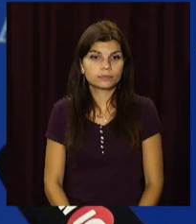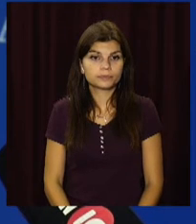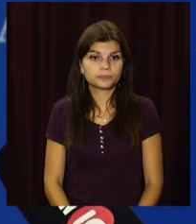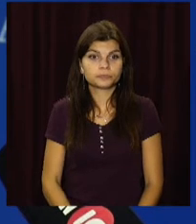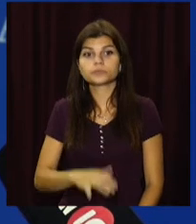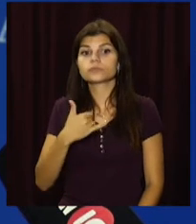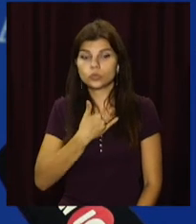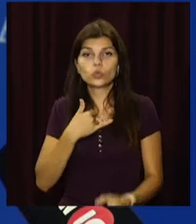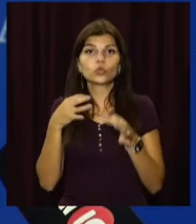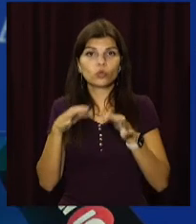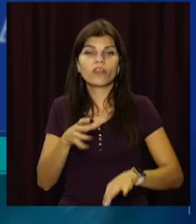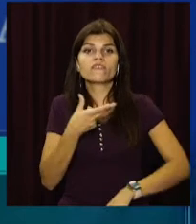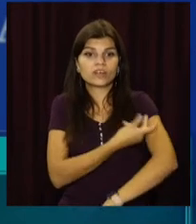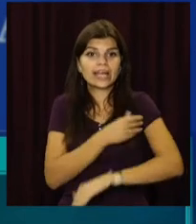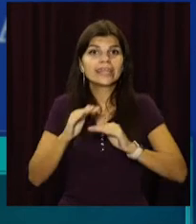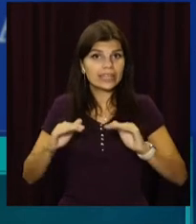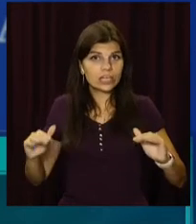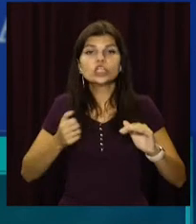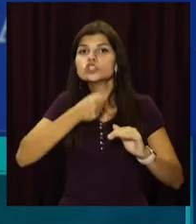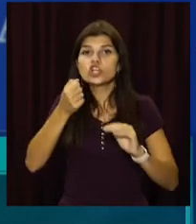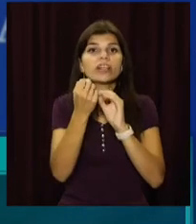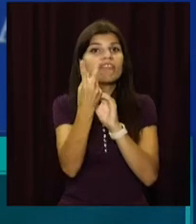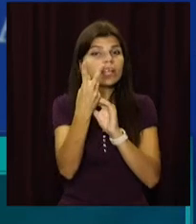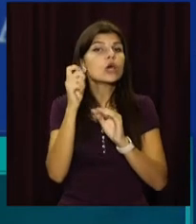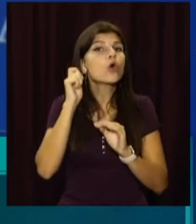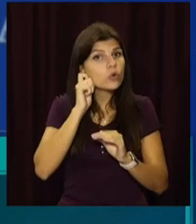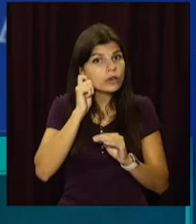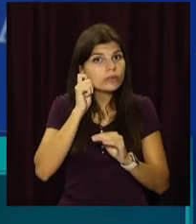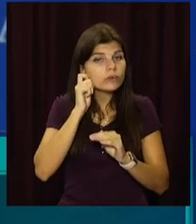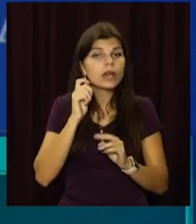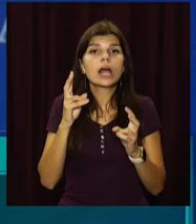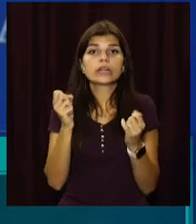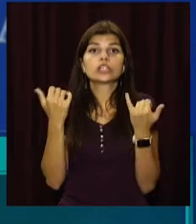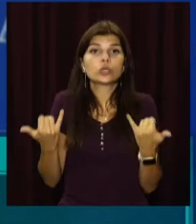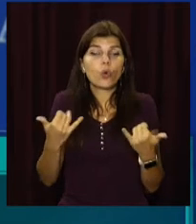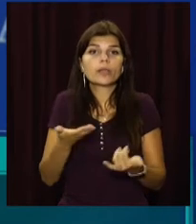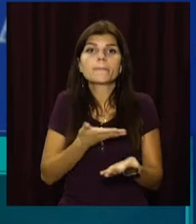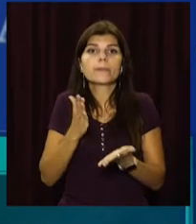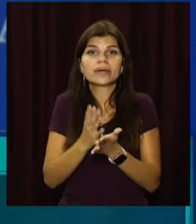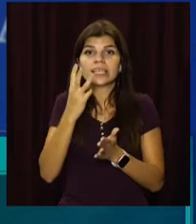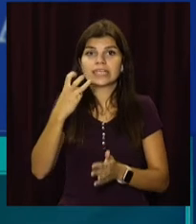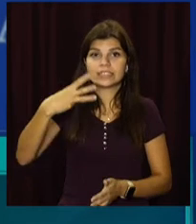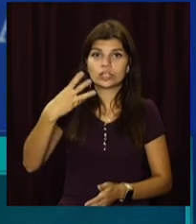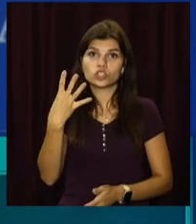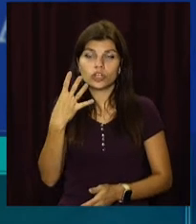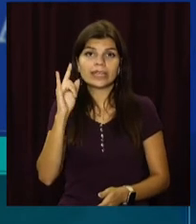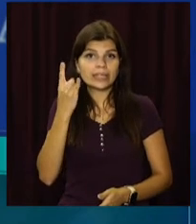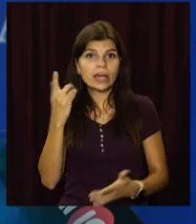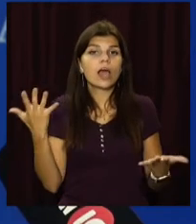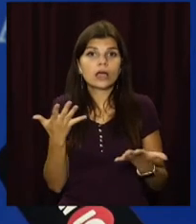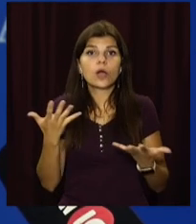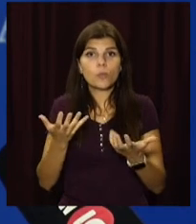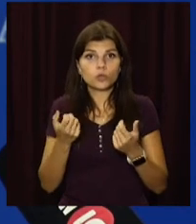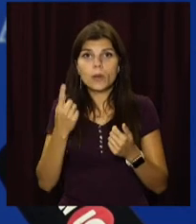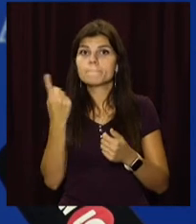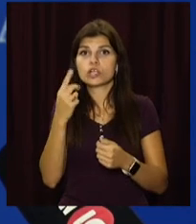У нас дозволено вакцинація дітей старше 12 років. На сьогодні ми маємо 334 дитини, які